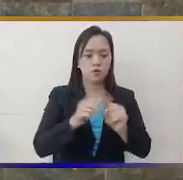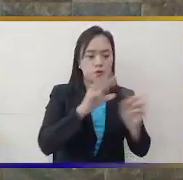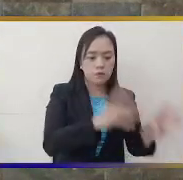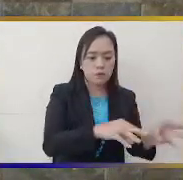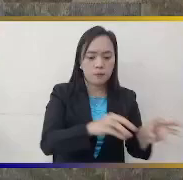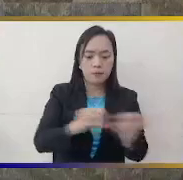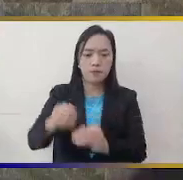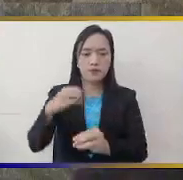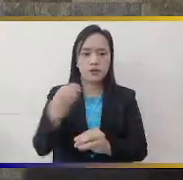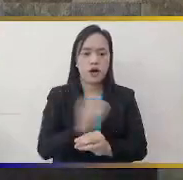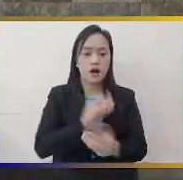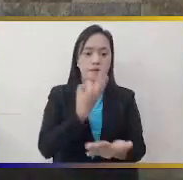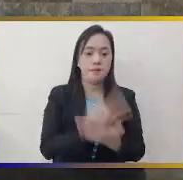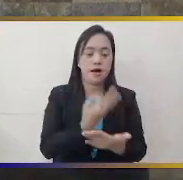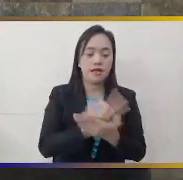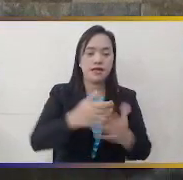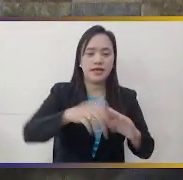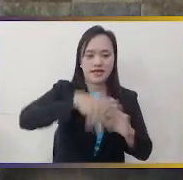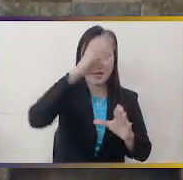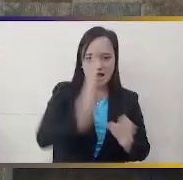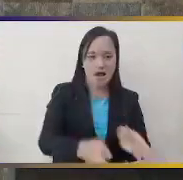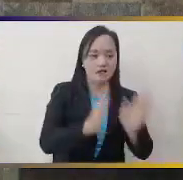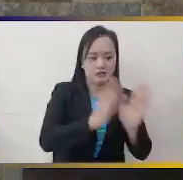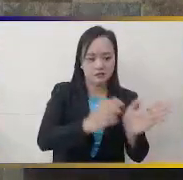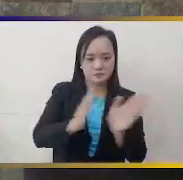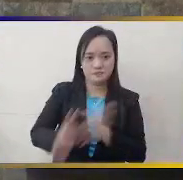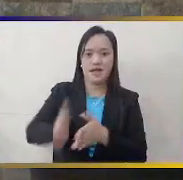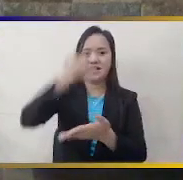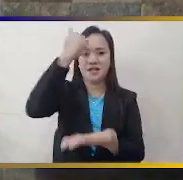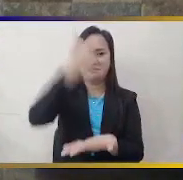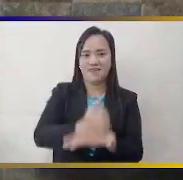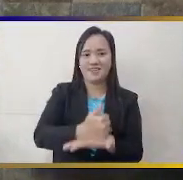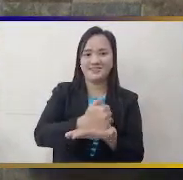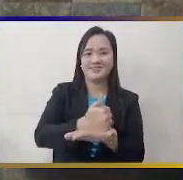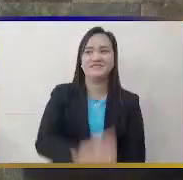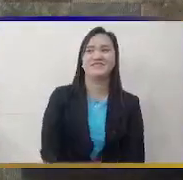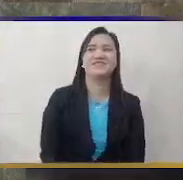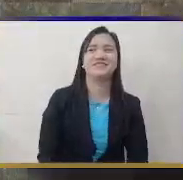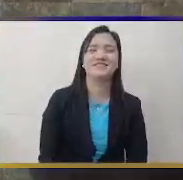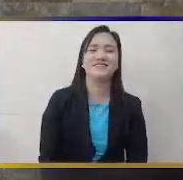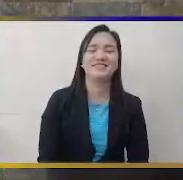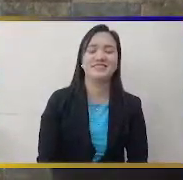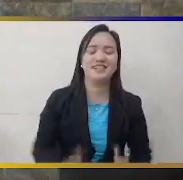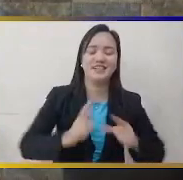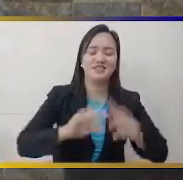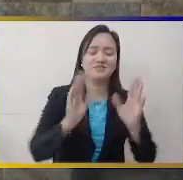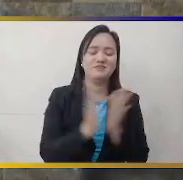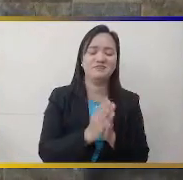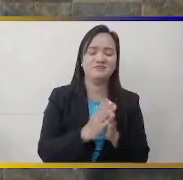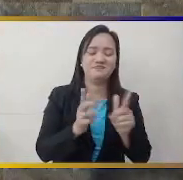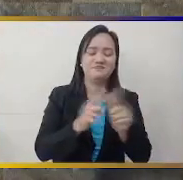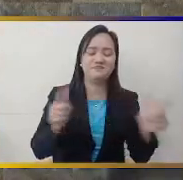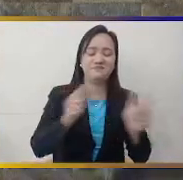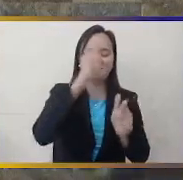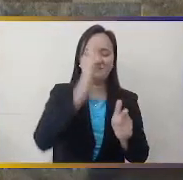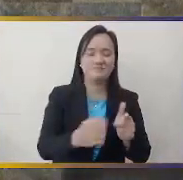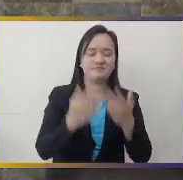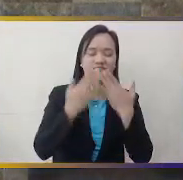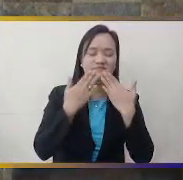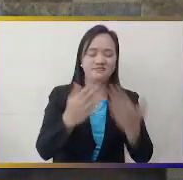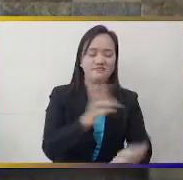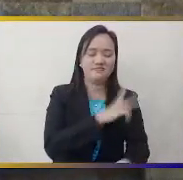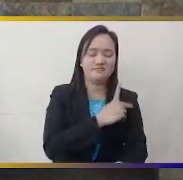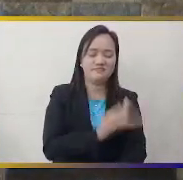ipa-prioritize plano ng Diyos amen amen tayo po'y manalangin dahilang Diyos sa makapangyarihan sa lahat